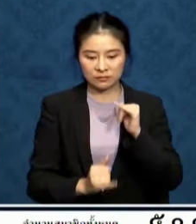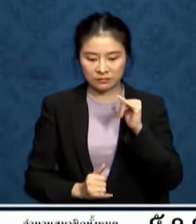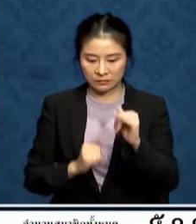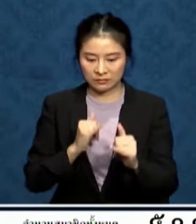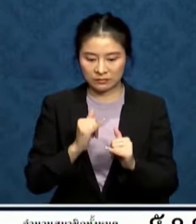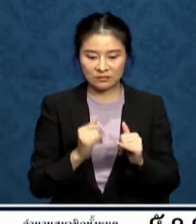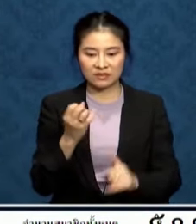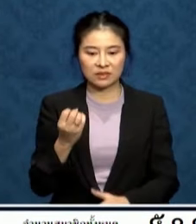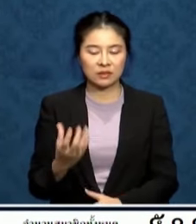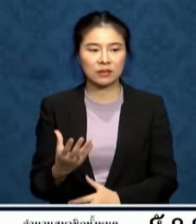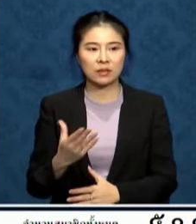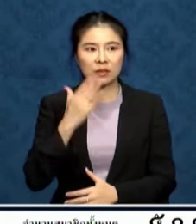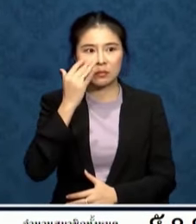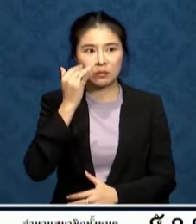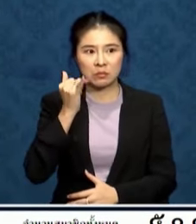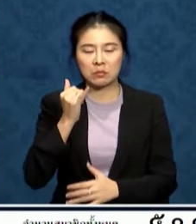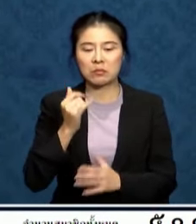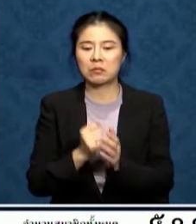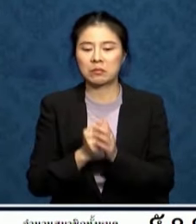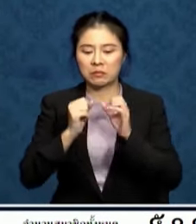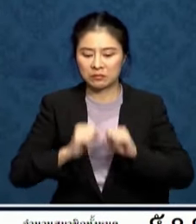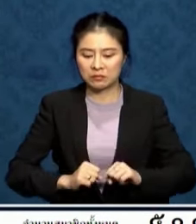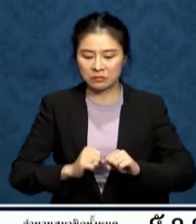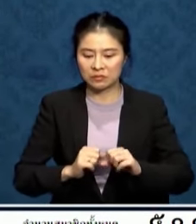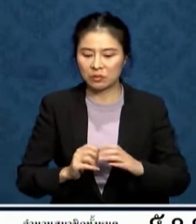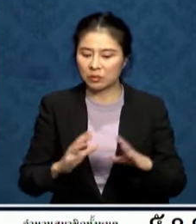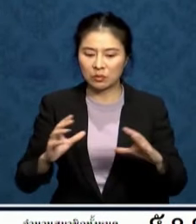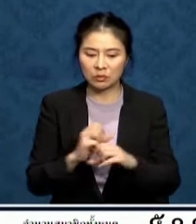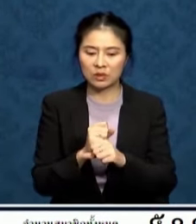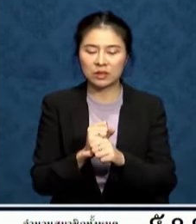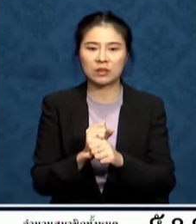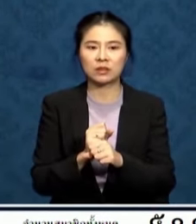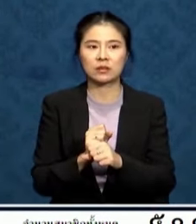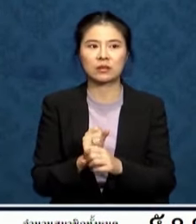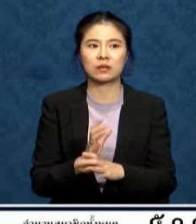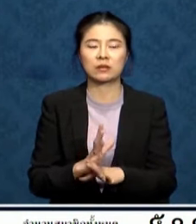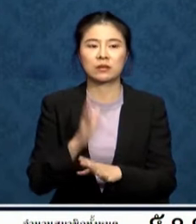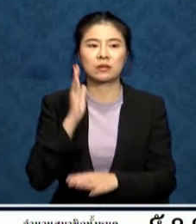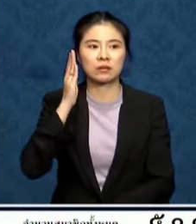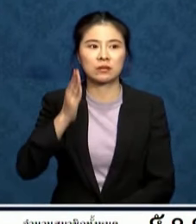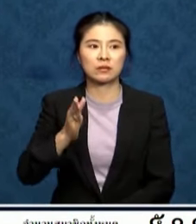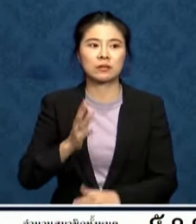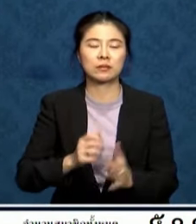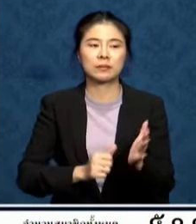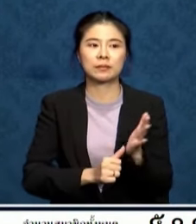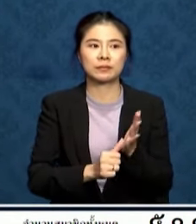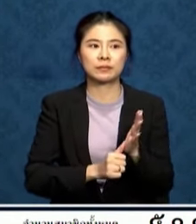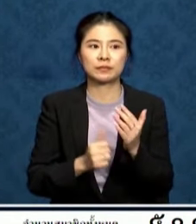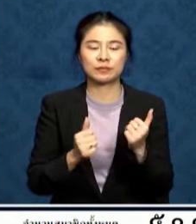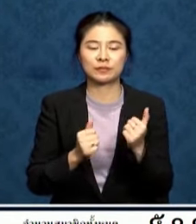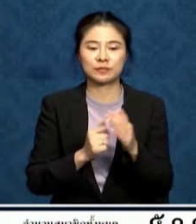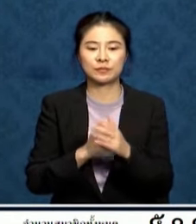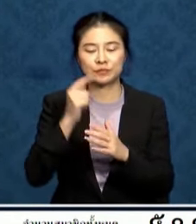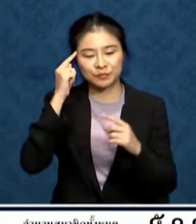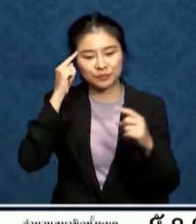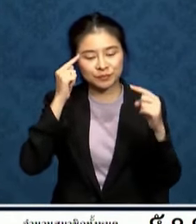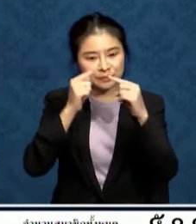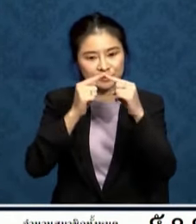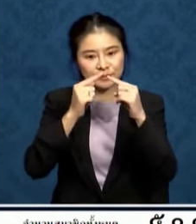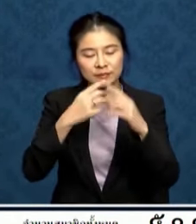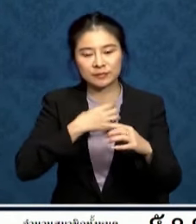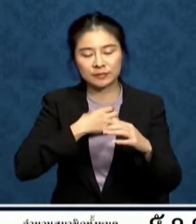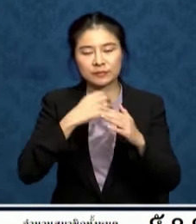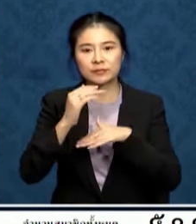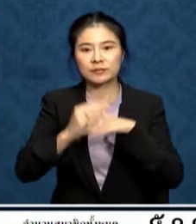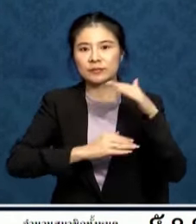จะขอฉันทามติเพื่อเดินหน้าสู่การแก้ไขรัฐธรรมนูญปลายทางของเราตรงกันคือการเดินหน้าแ